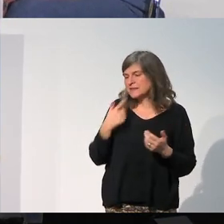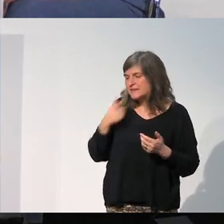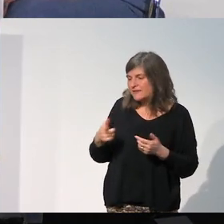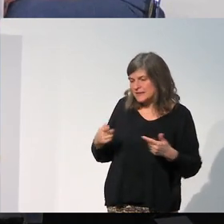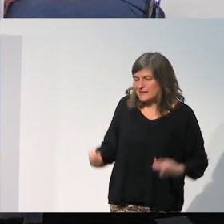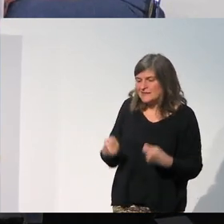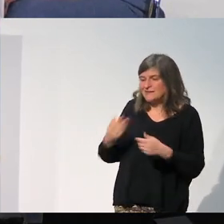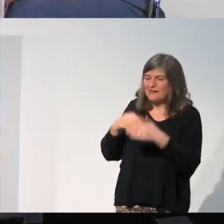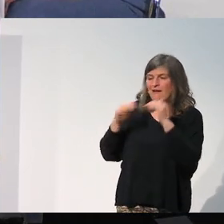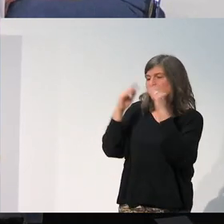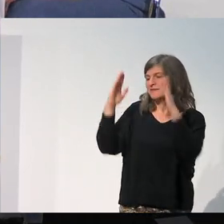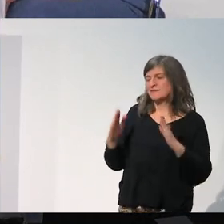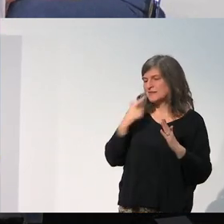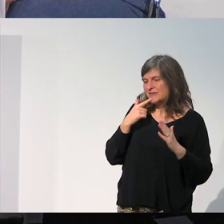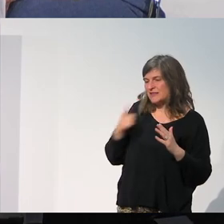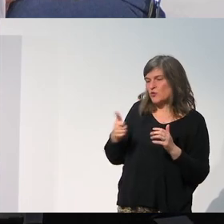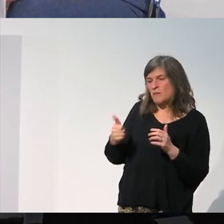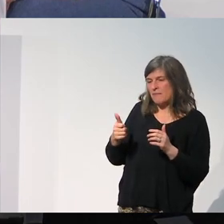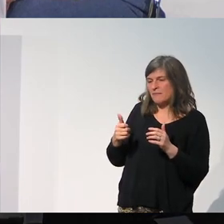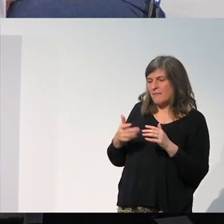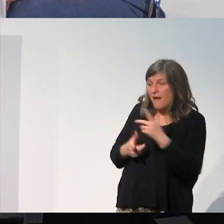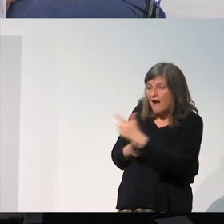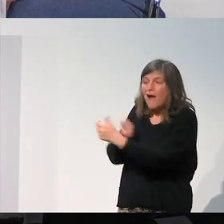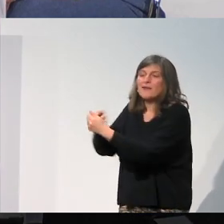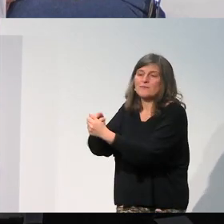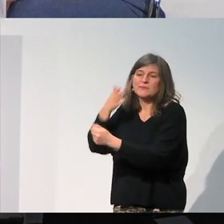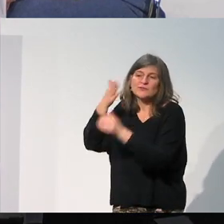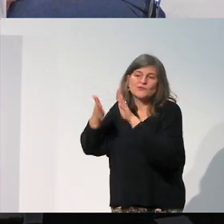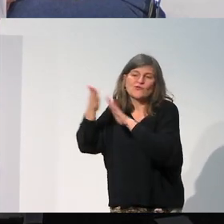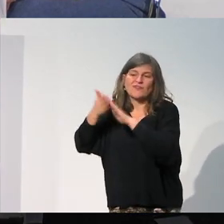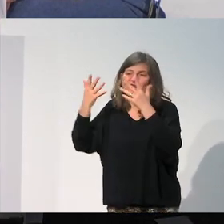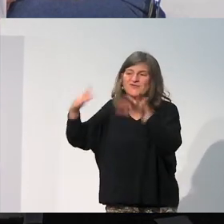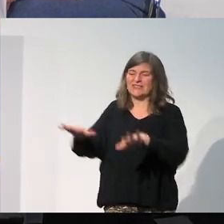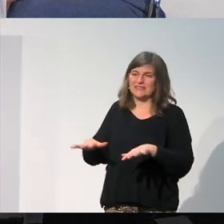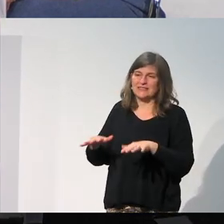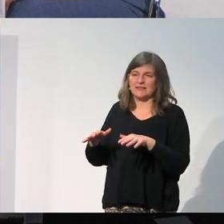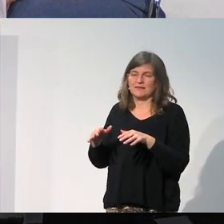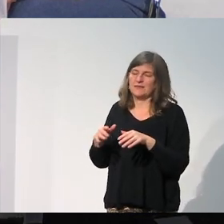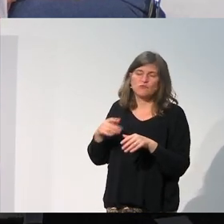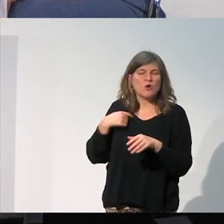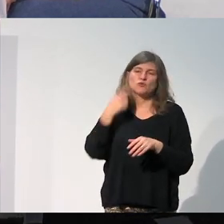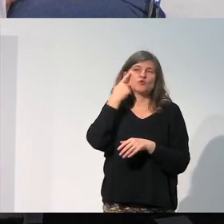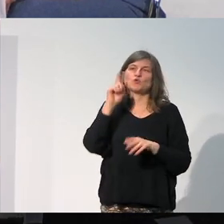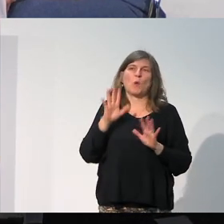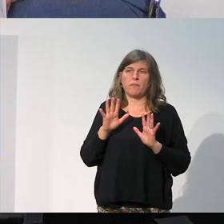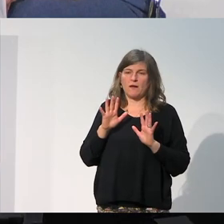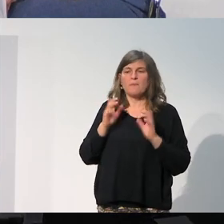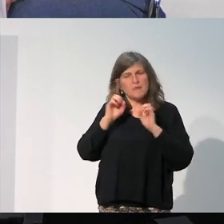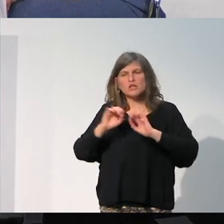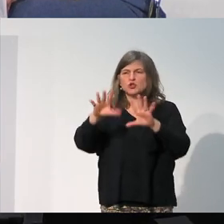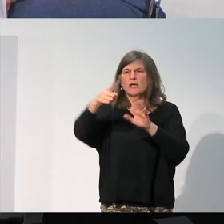perdu toute façon de... toute faculté d'adaptation aussi, hein. Ce que, franchement, je ne crois pas, mais je laisse au